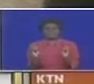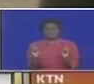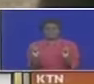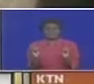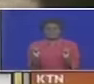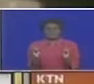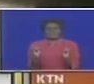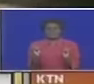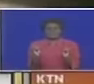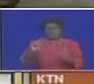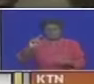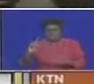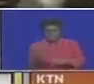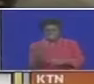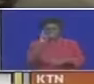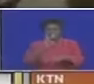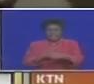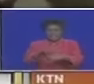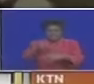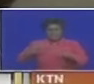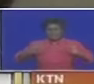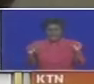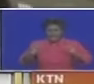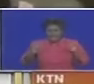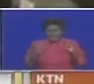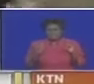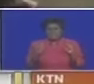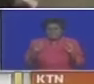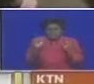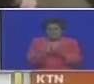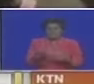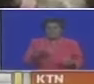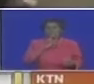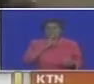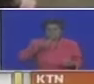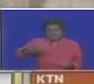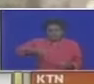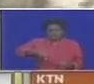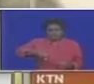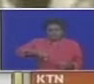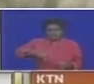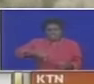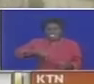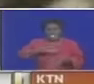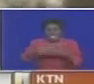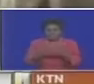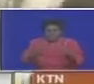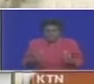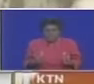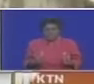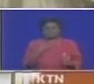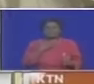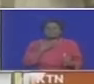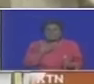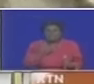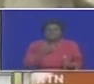Na kwa mara ya kwanza wanafurahia maji ya mfereji. Si vibuyu, si mifugo, kila moja akitaka kukata